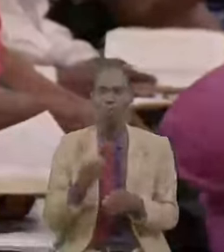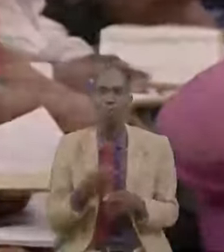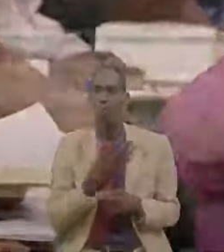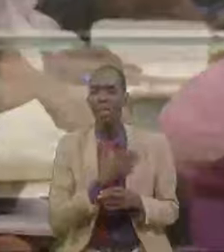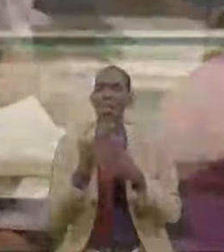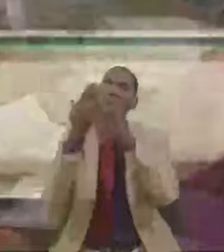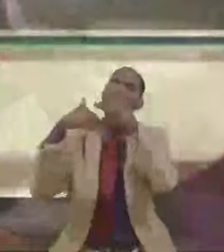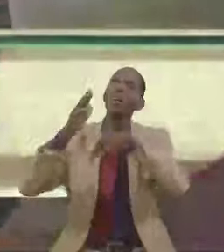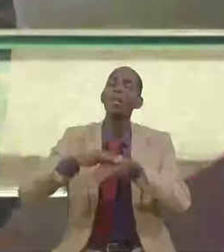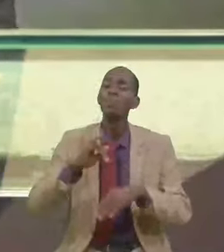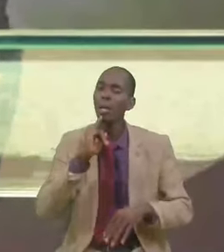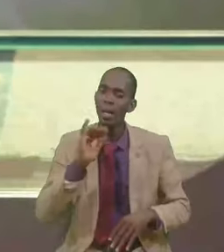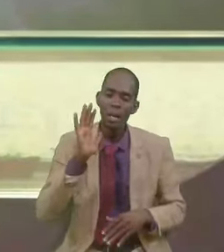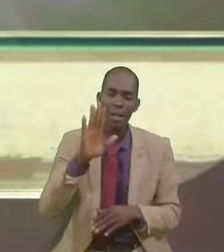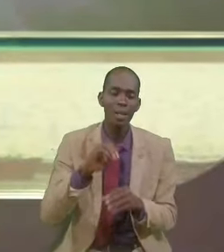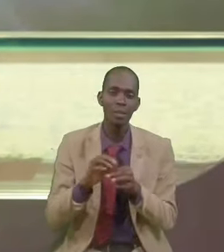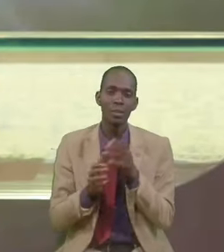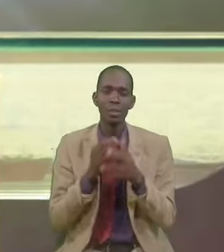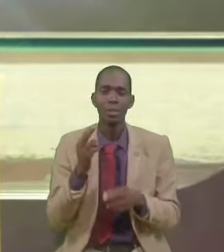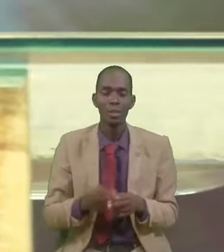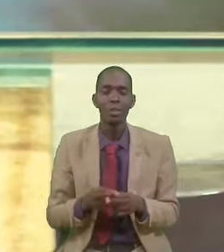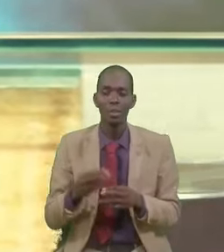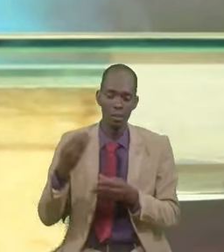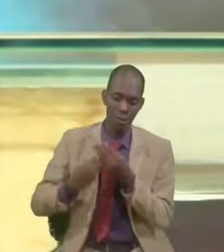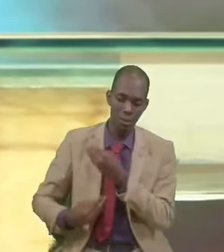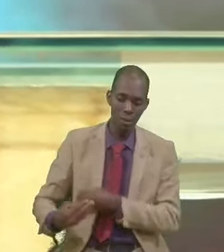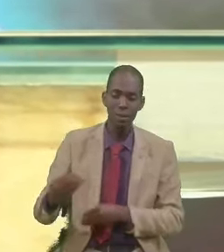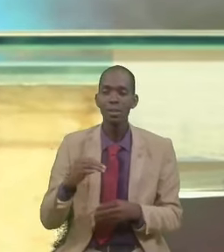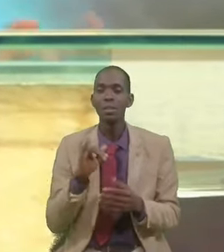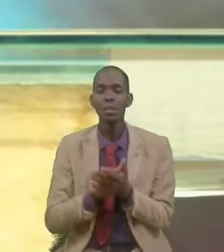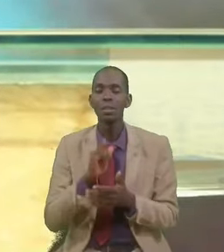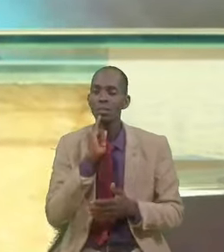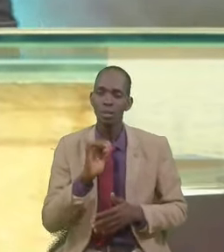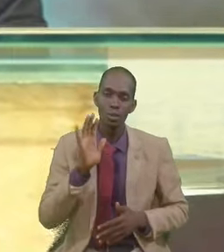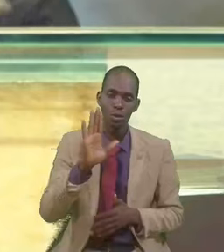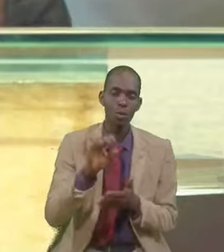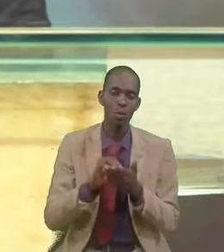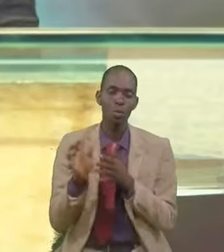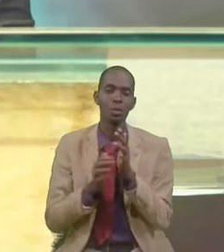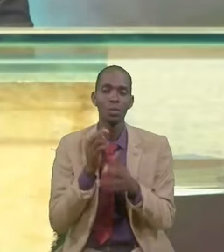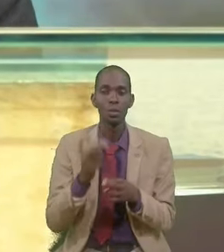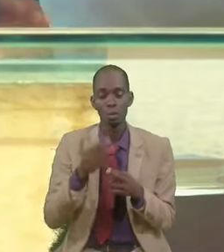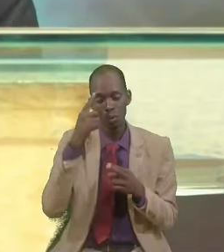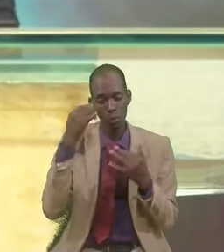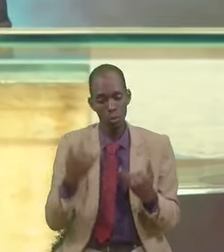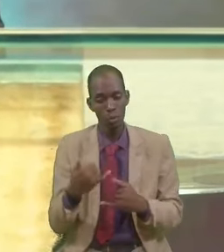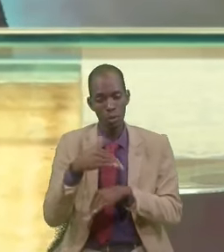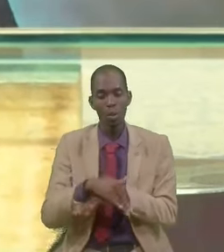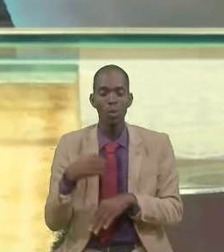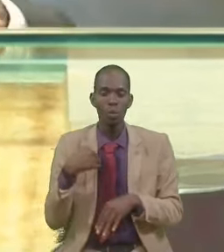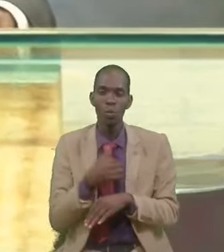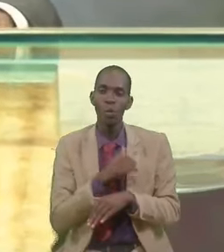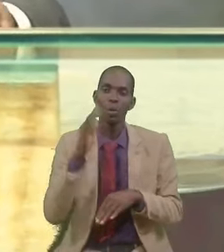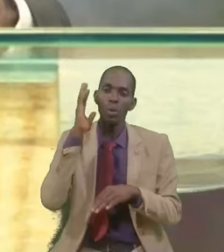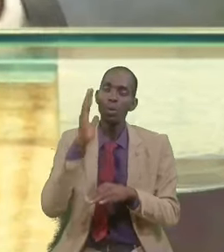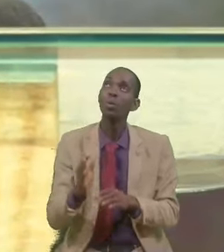ciel, c'est pour vous. L'héritage, c'est pour vous. Parce que ce soir, nous venons au Tout-Puissant. Je